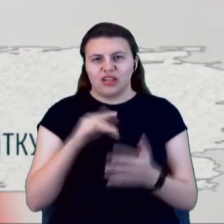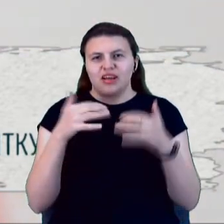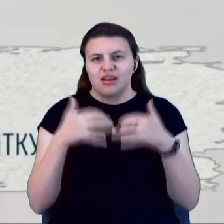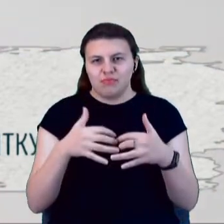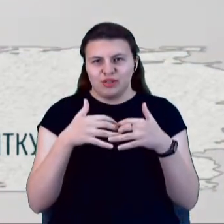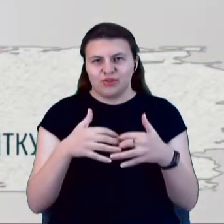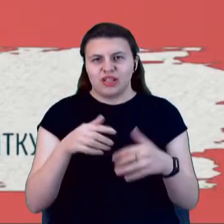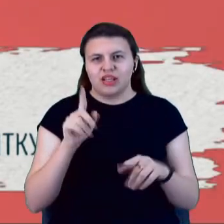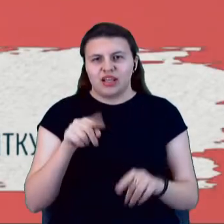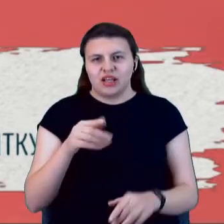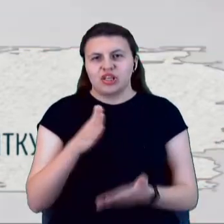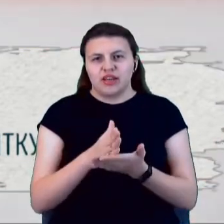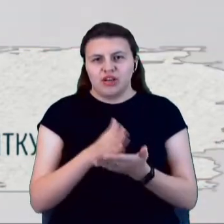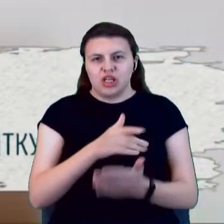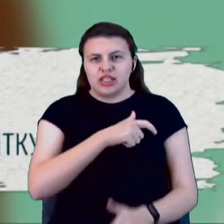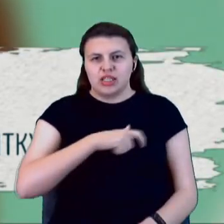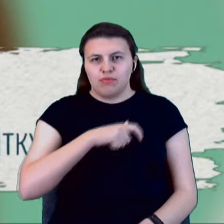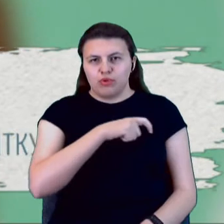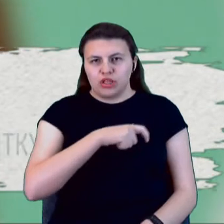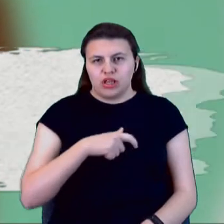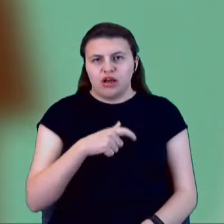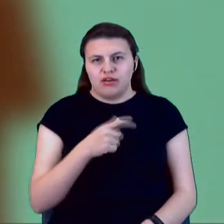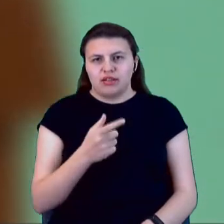являюсь и депутатом городского совета 7-го созыва.